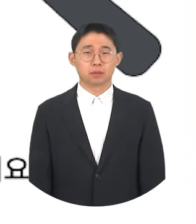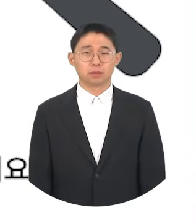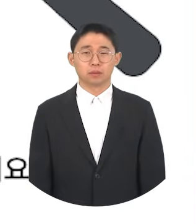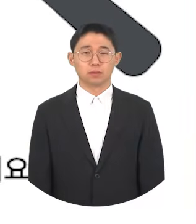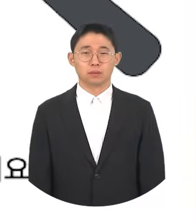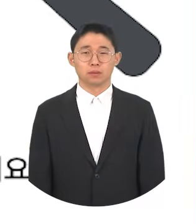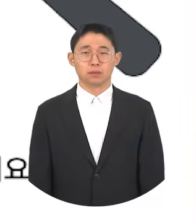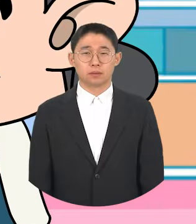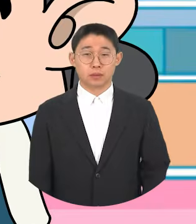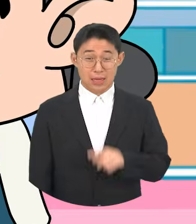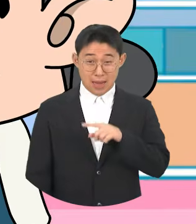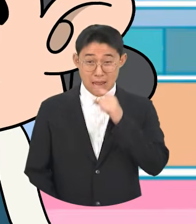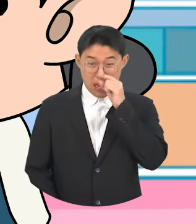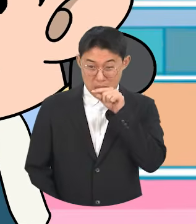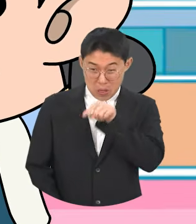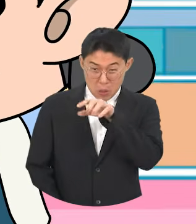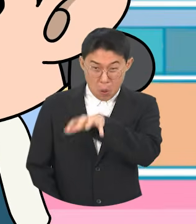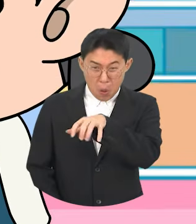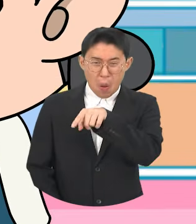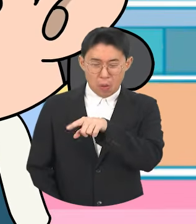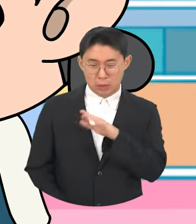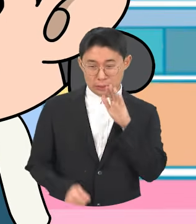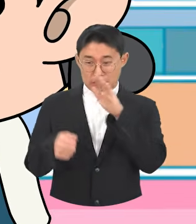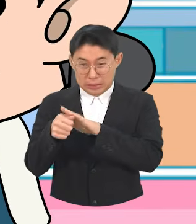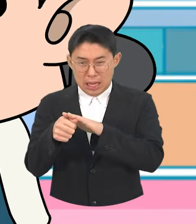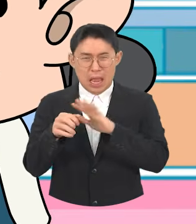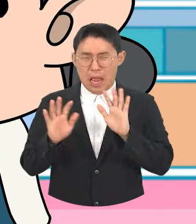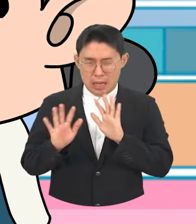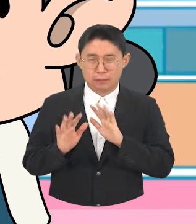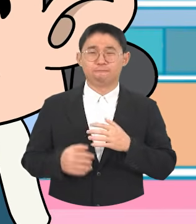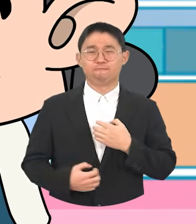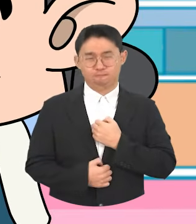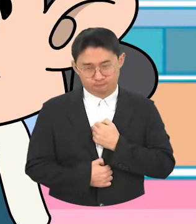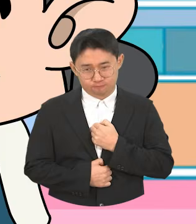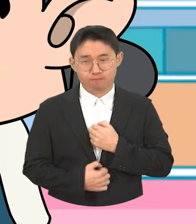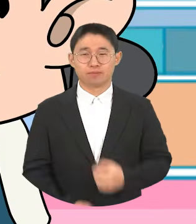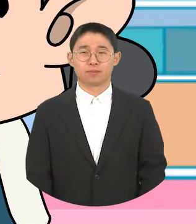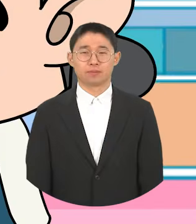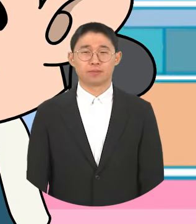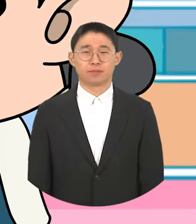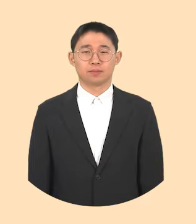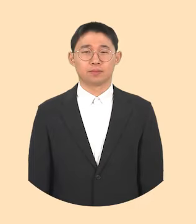때문이에요. 칼날이 있는 부분에 손이 닿지 않도록 해요.